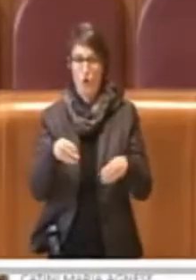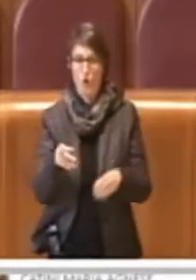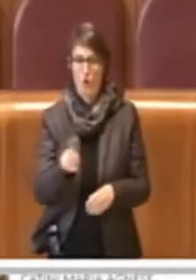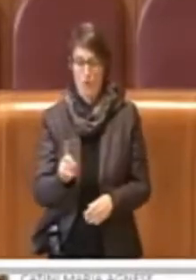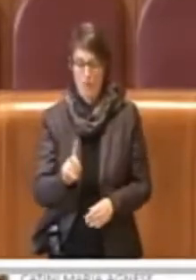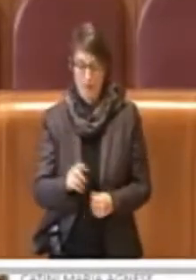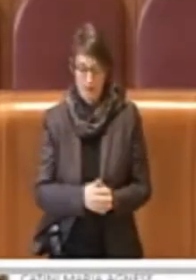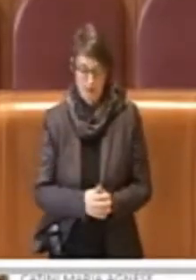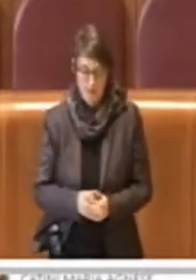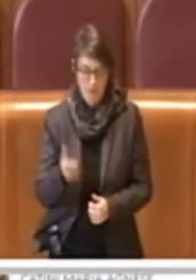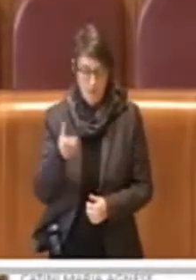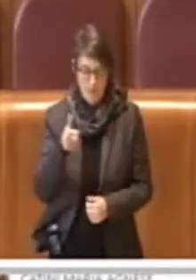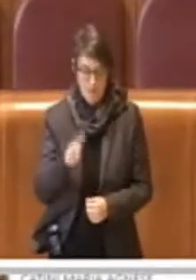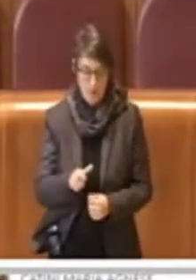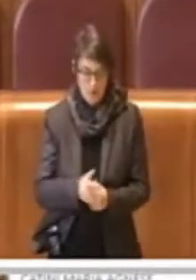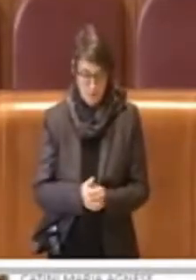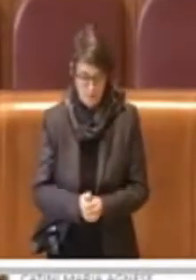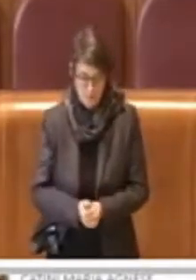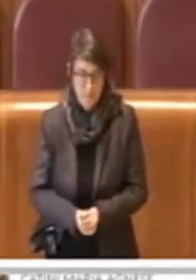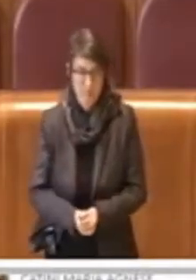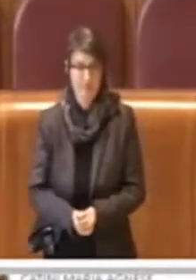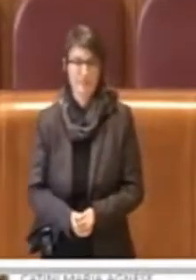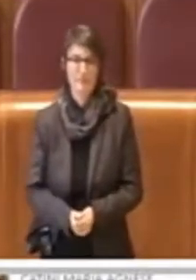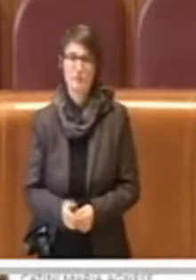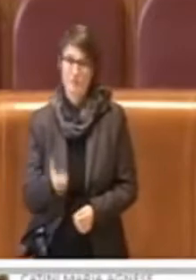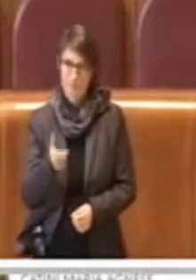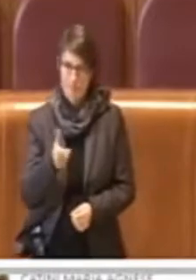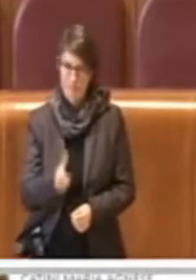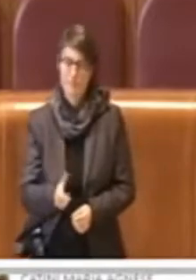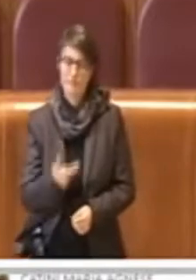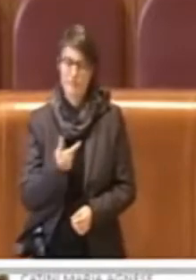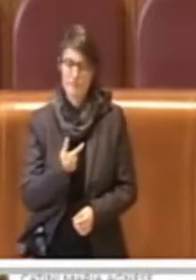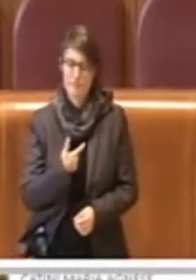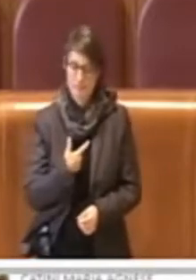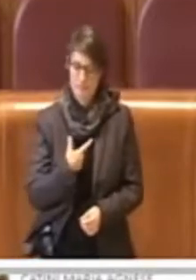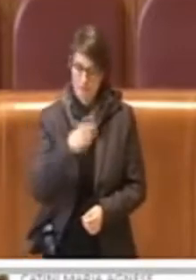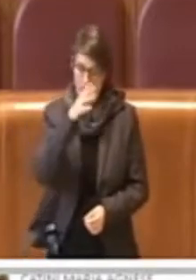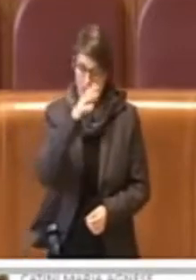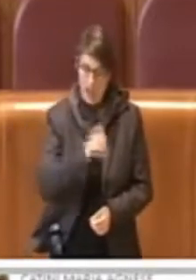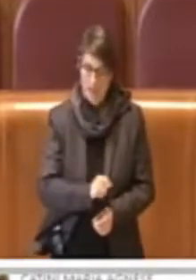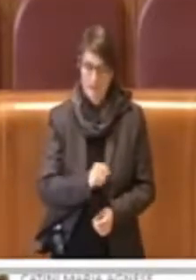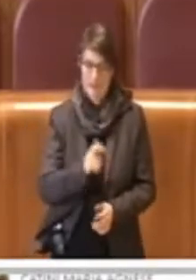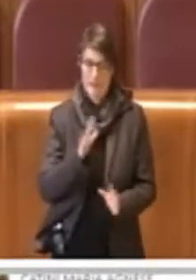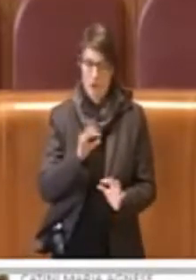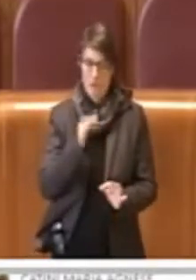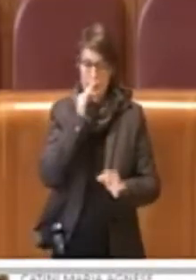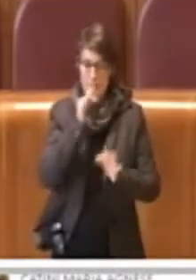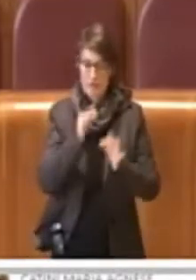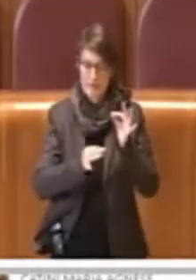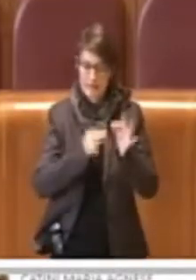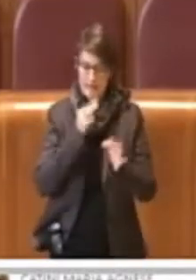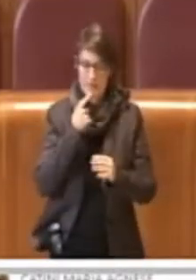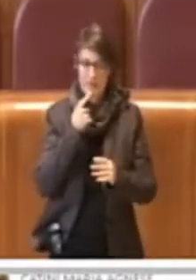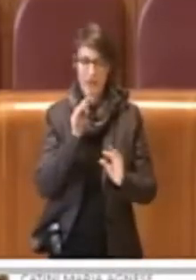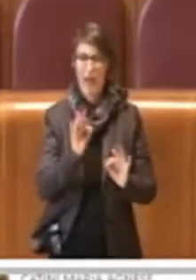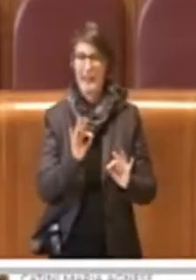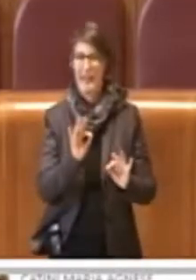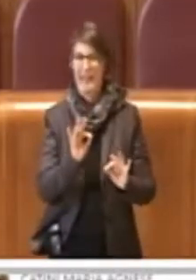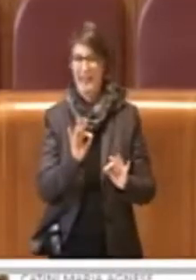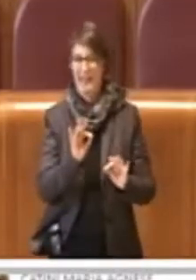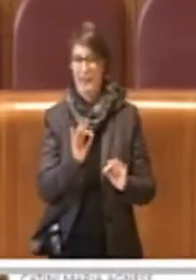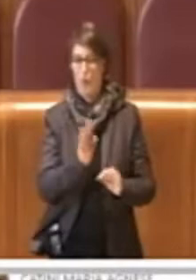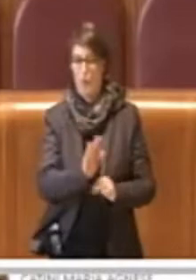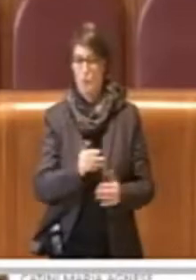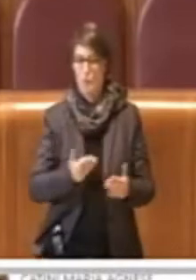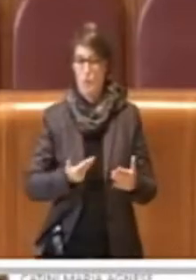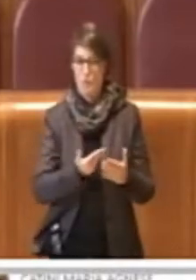perché da una parte riconosco il significato anche critico della mozione presentata dai colleghi di